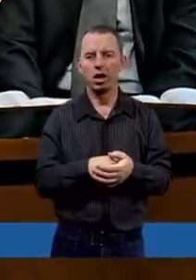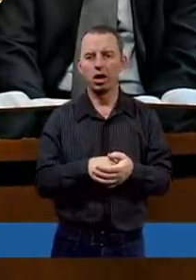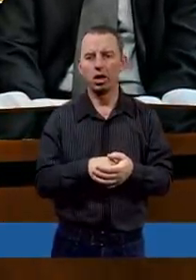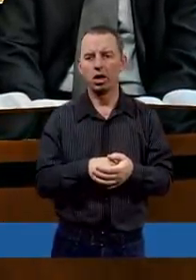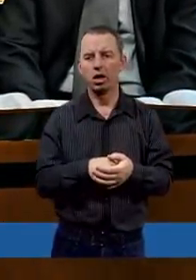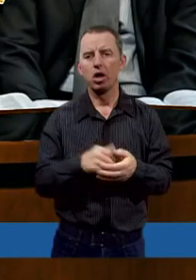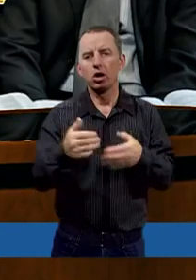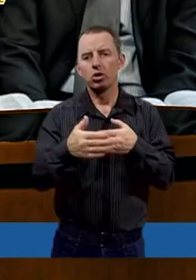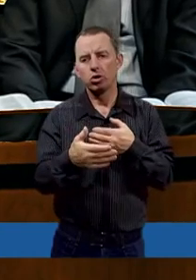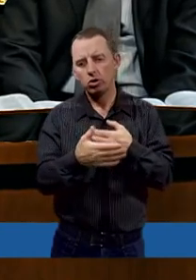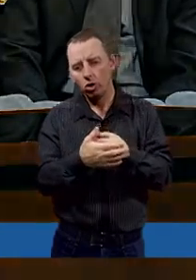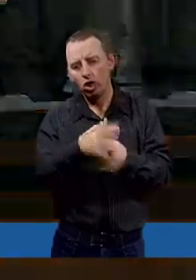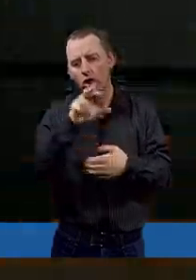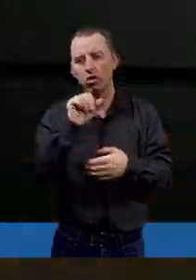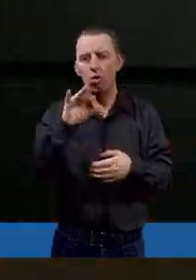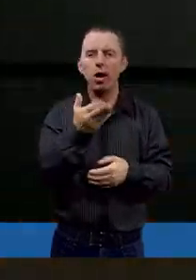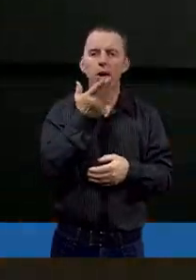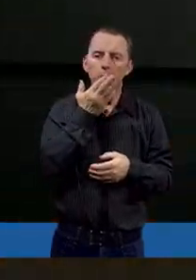Żona Hioba mówiła,